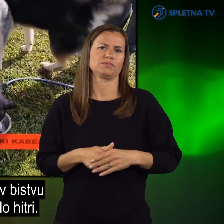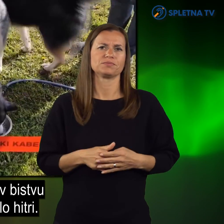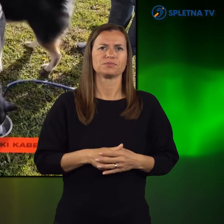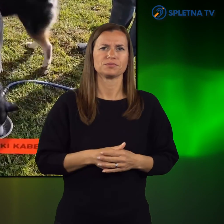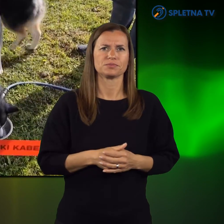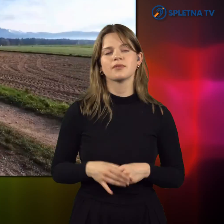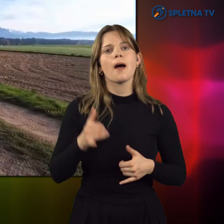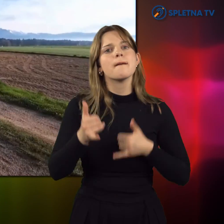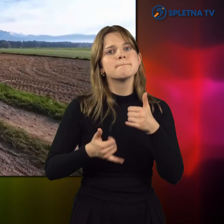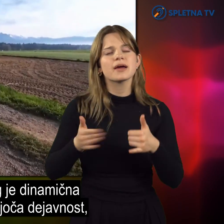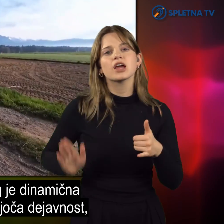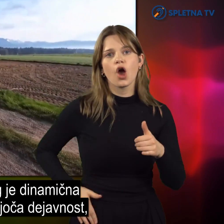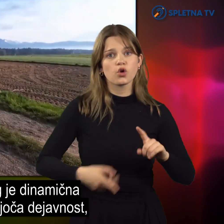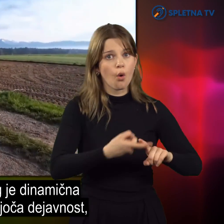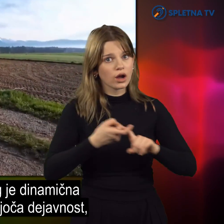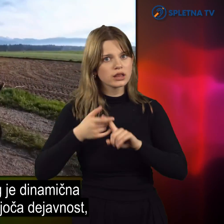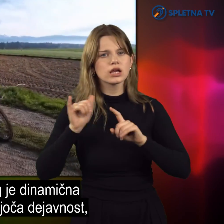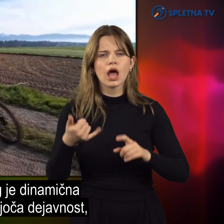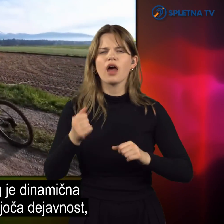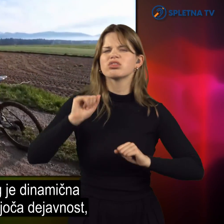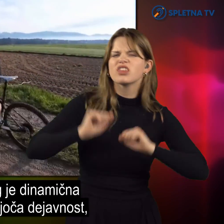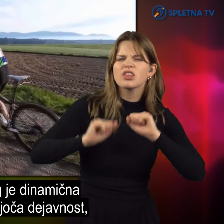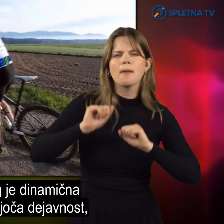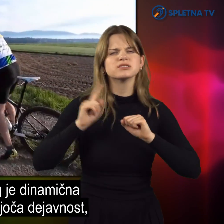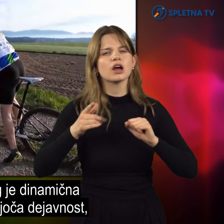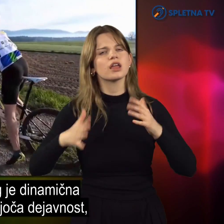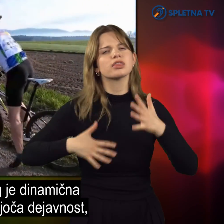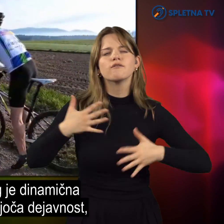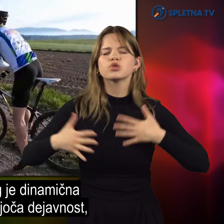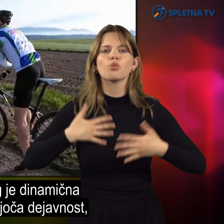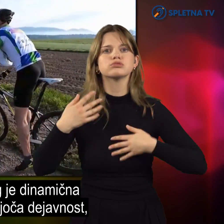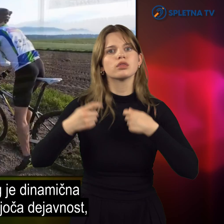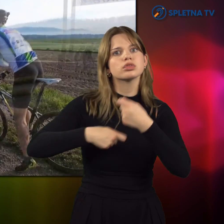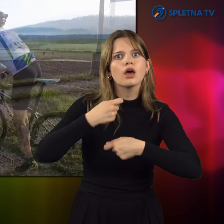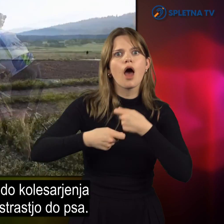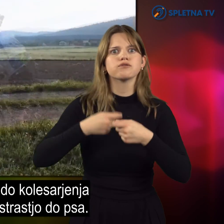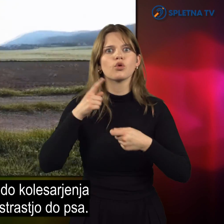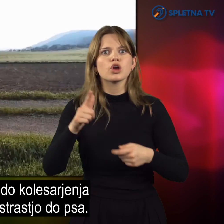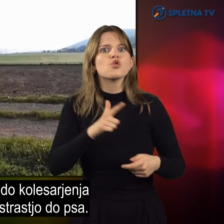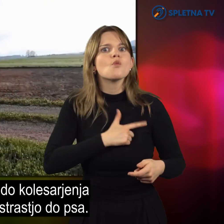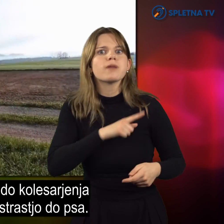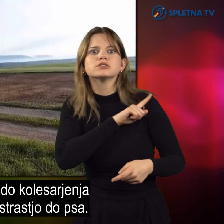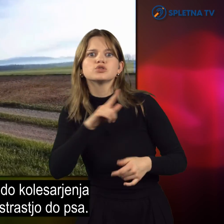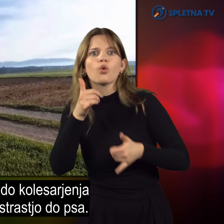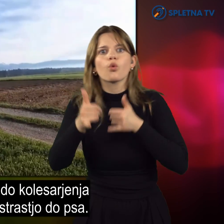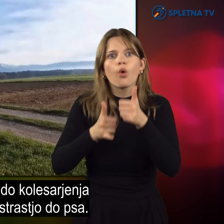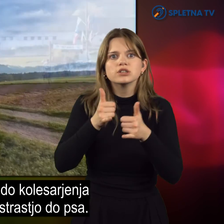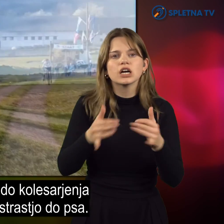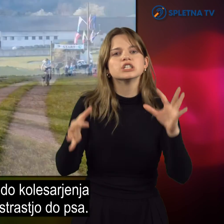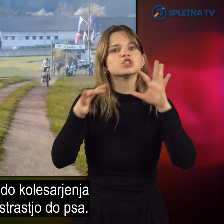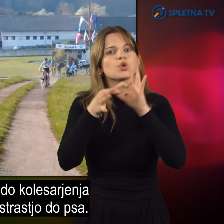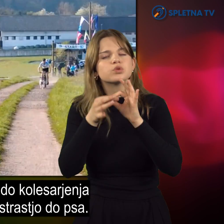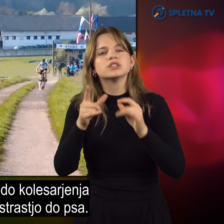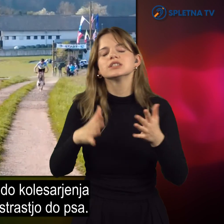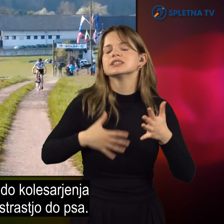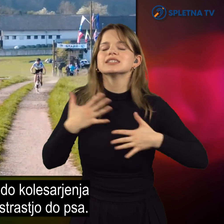hitri. Bike joring je dinamična in navdušujoča dejavnost, ki ljubezen do kolesarjenja združuje